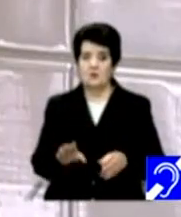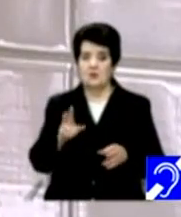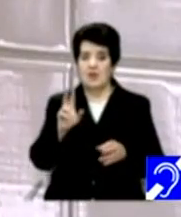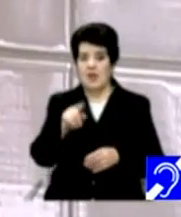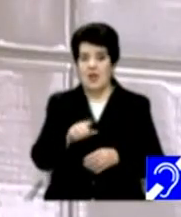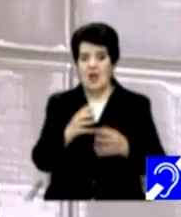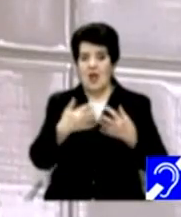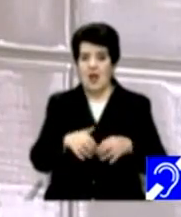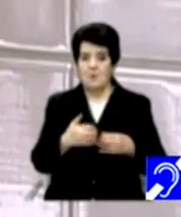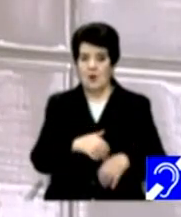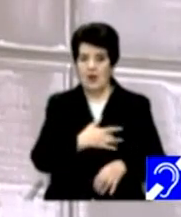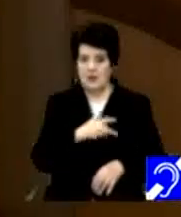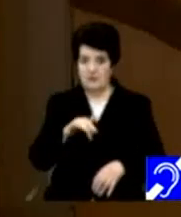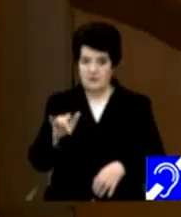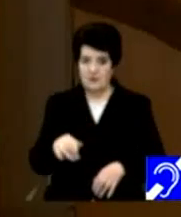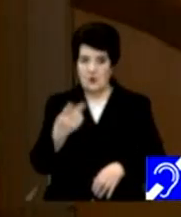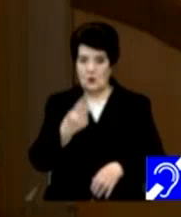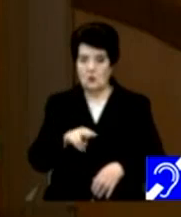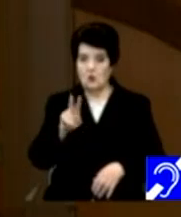aparatului cardiovascular, au murit